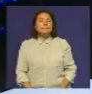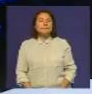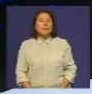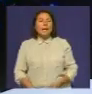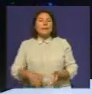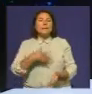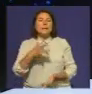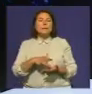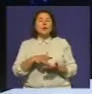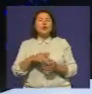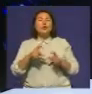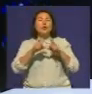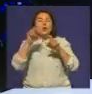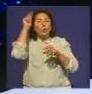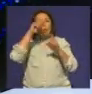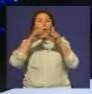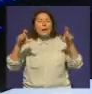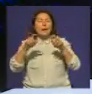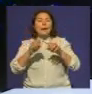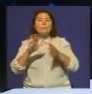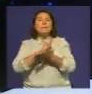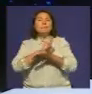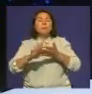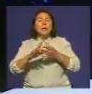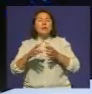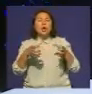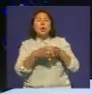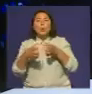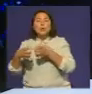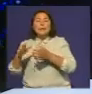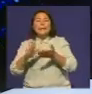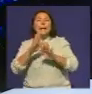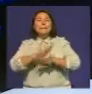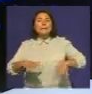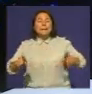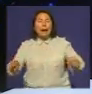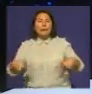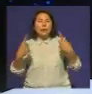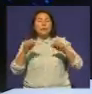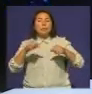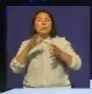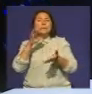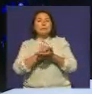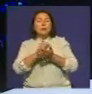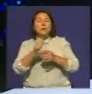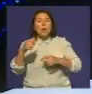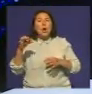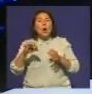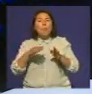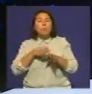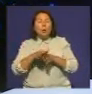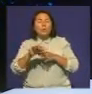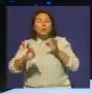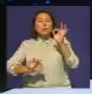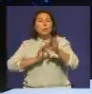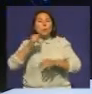Ну а центр «Школьник» организовывает бесплатные кружки для детей. Ребята смогут заниматься более чем в 10 кружках круглый год. На данный момент проводится